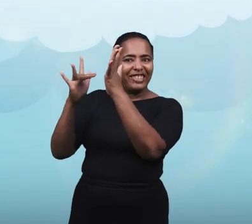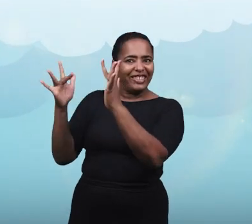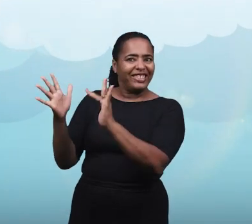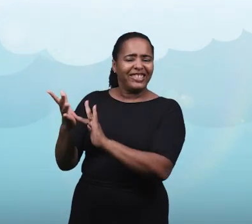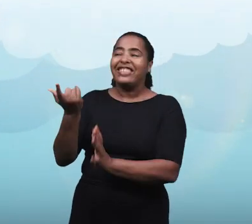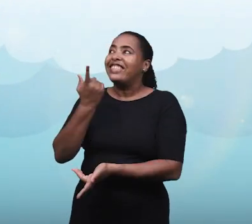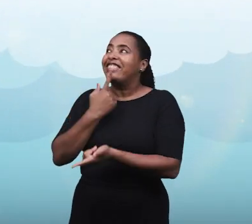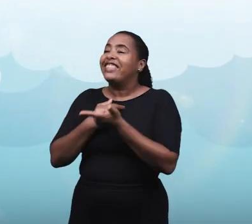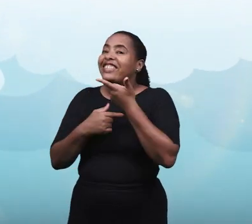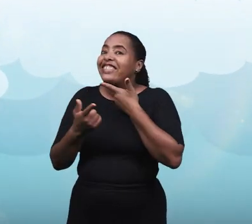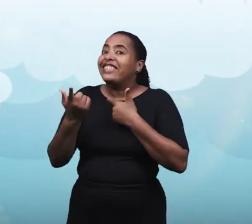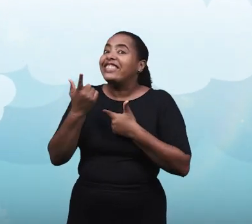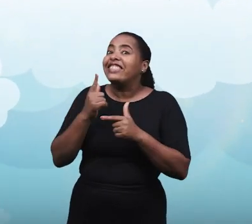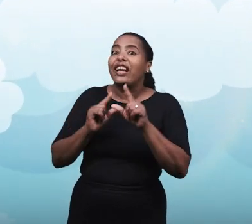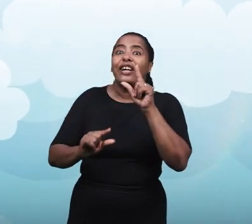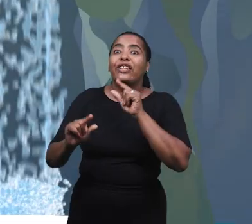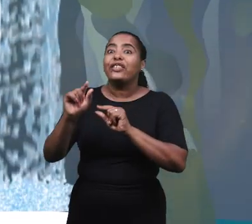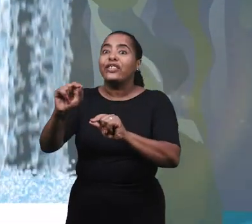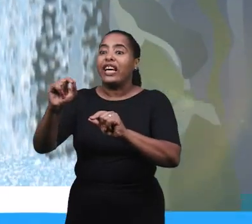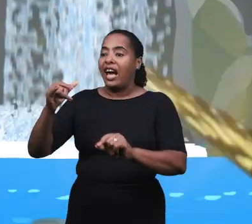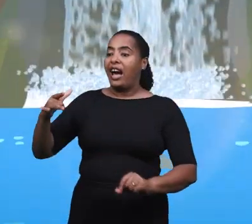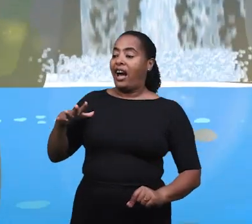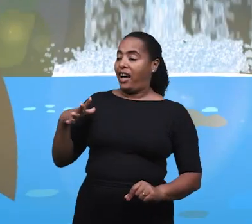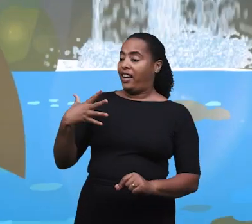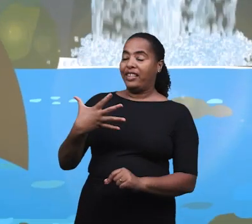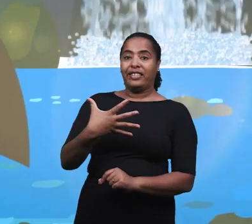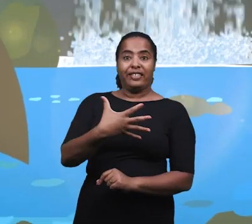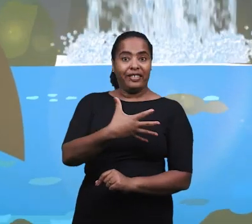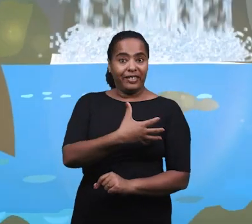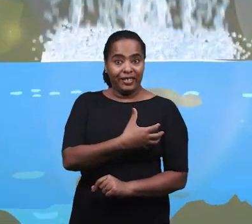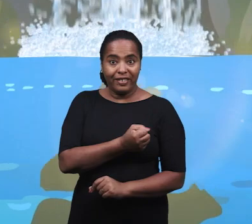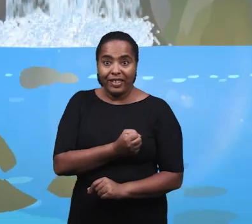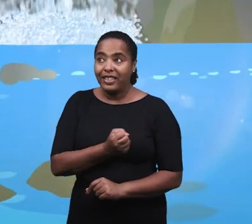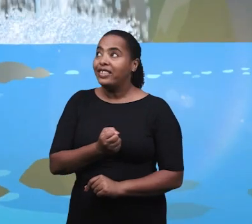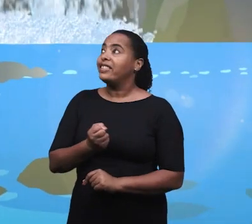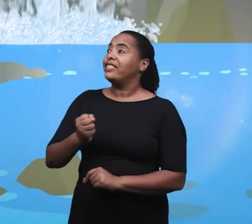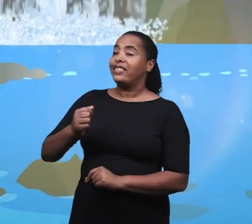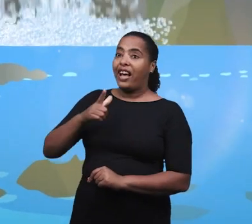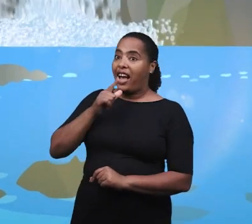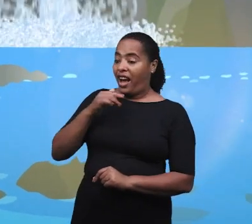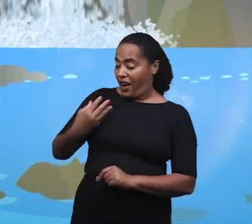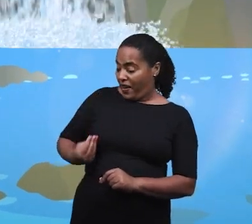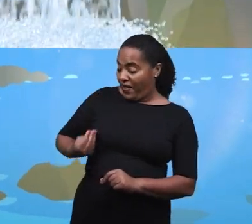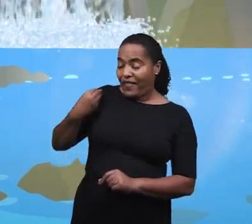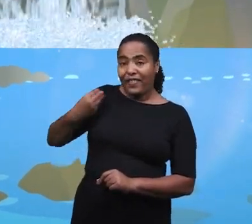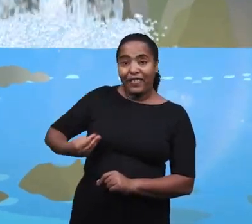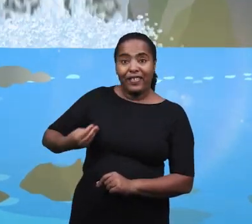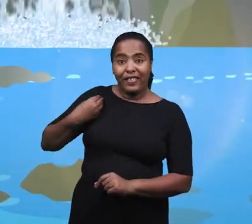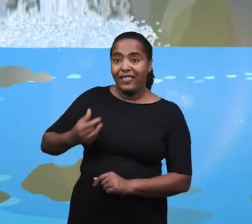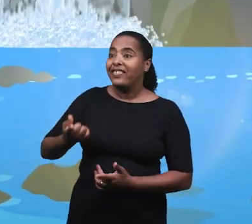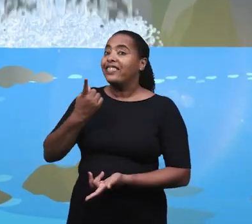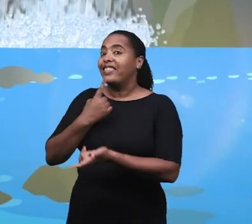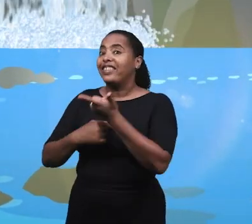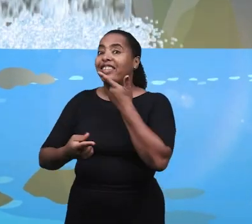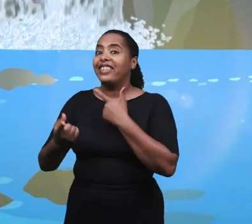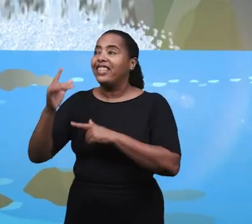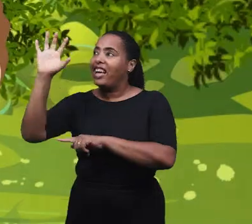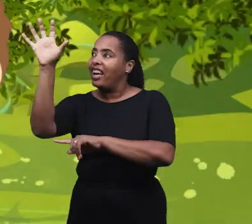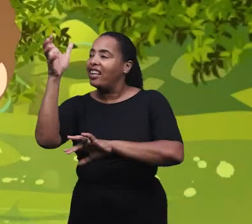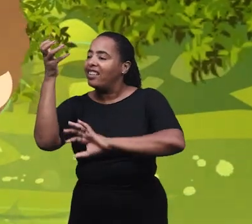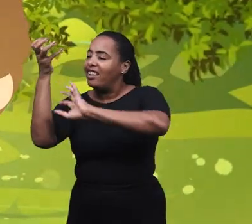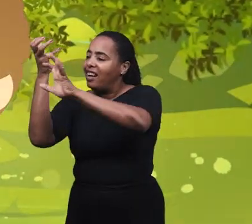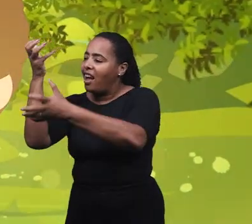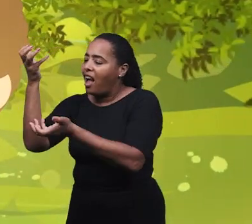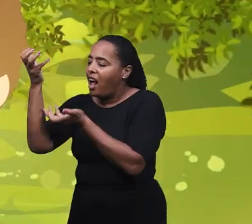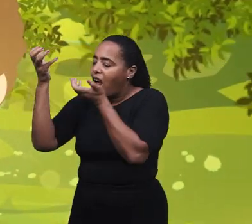com Jesus. Quero beber da água da vida. Quero comer